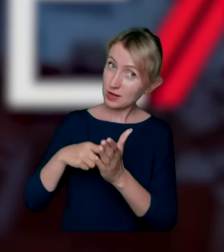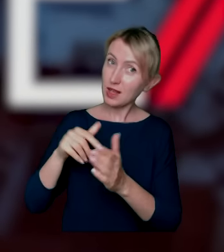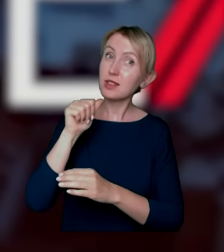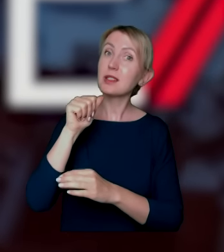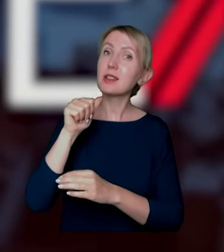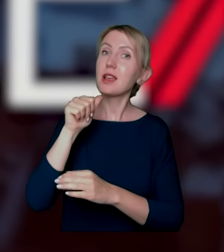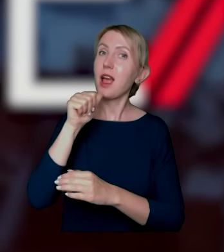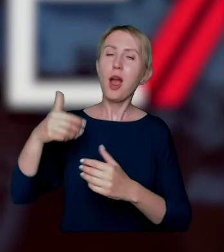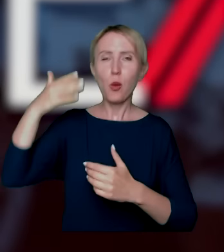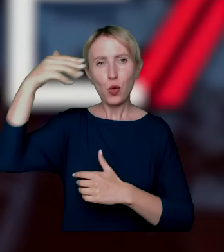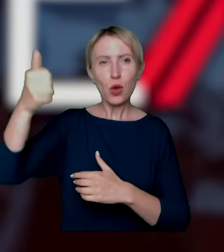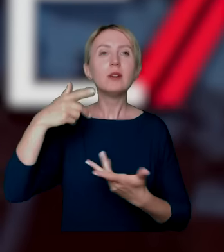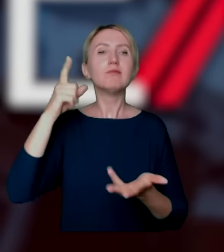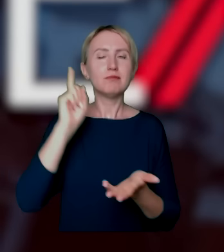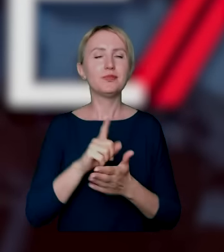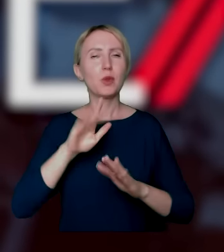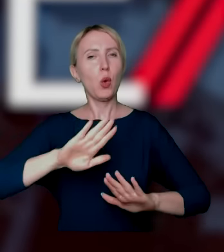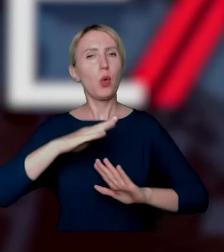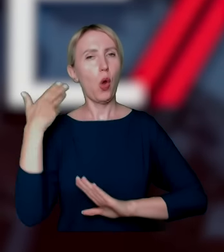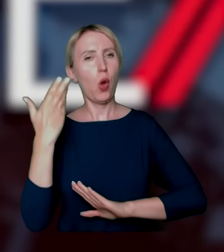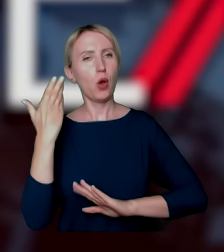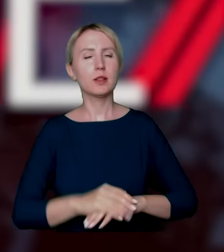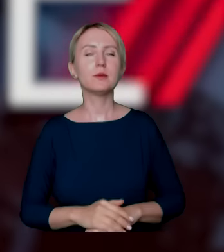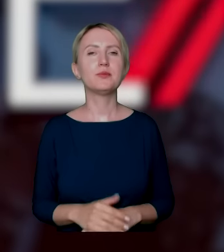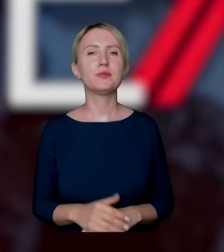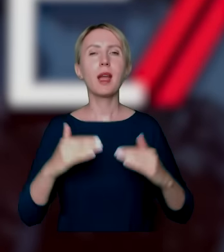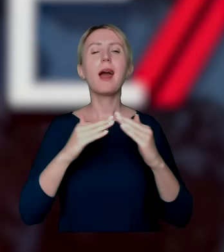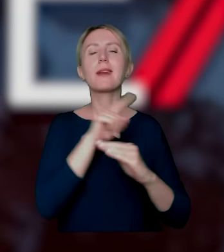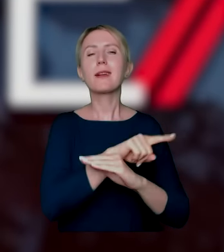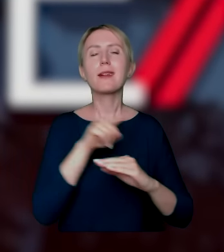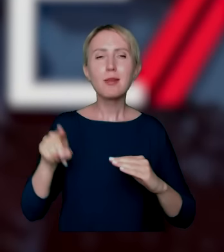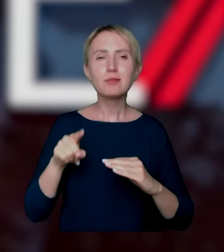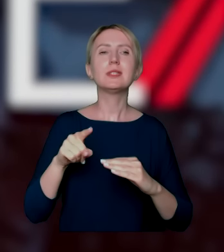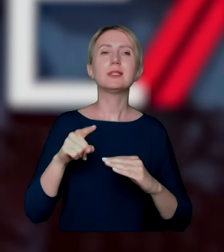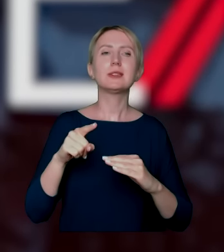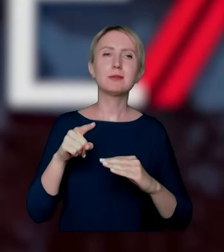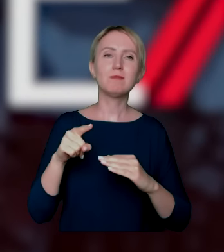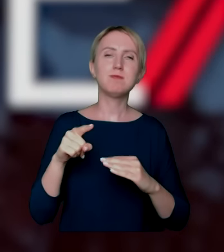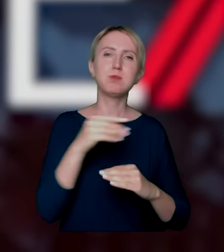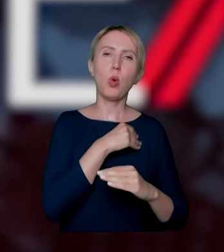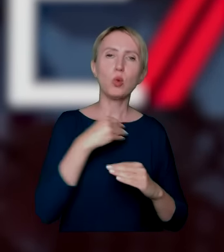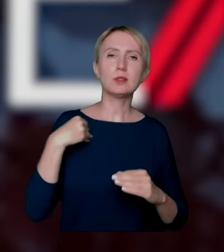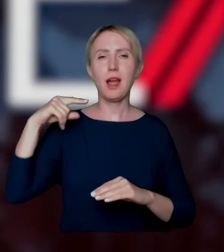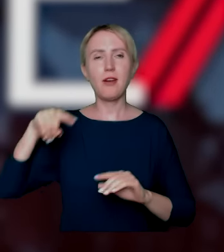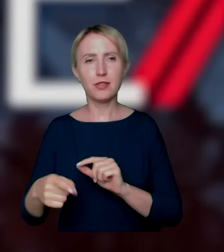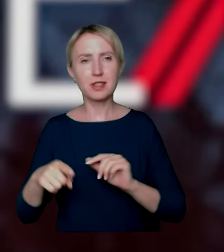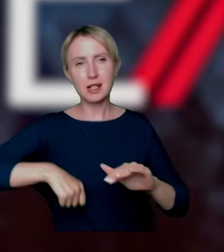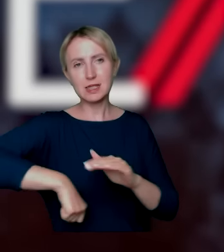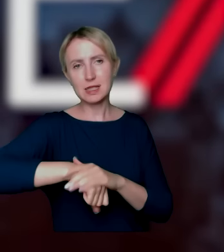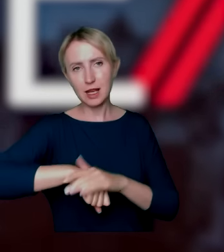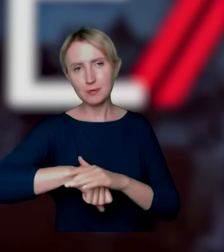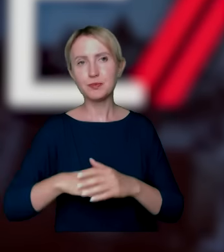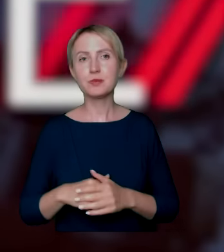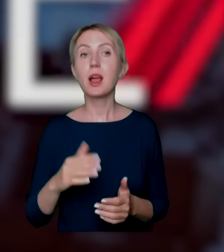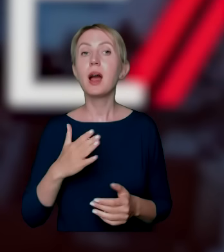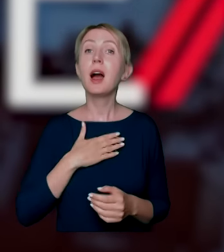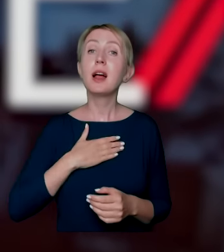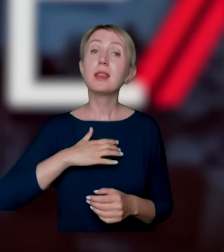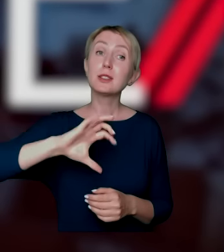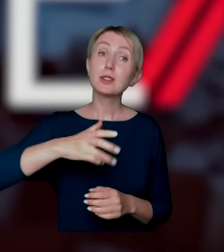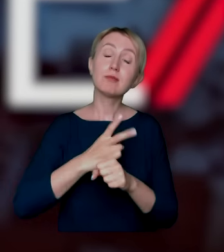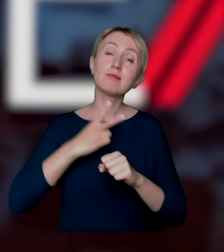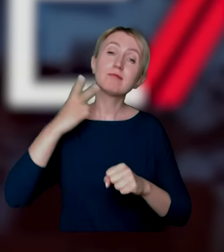obroniony. Polscy piłkarze zremisowali z Francją 1-1, komplikując trójkolorowym ścieżkę w fazie pucharowej. A naszą grupę śmierci wygrał czarny